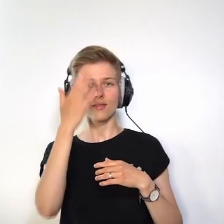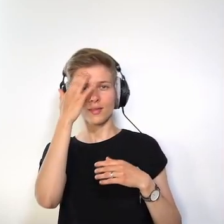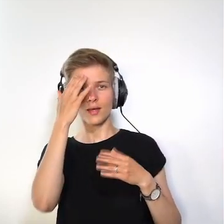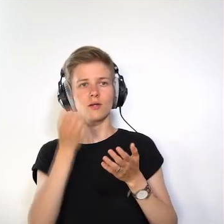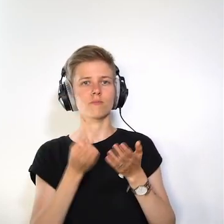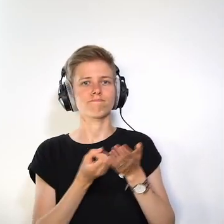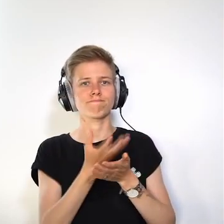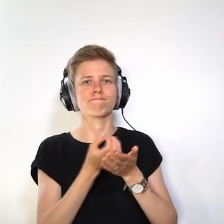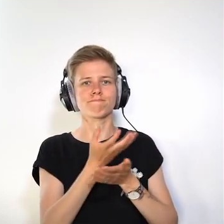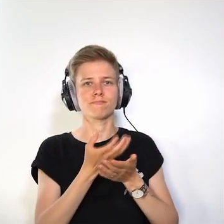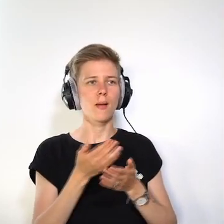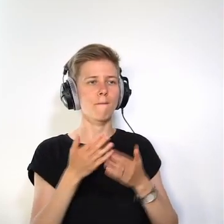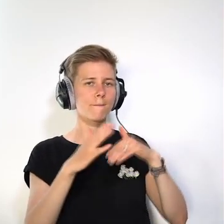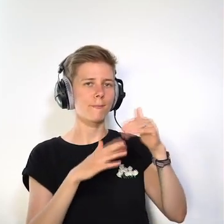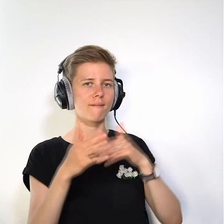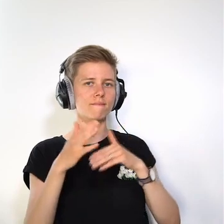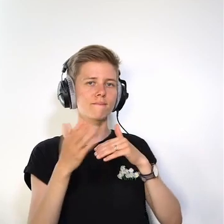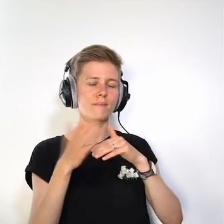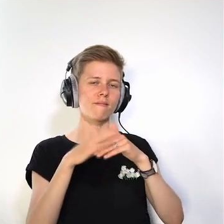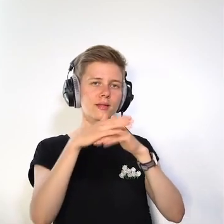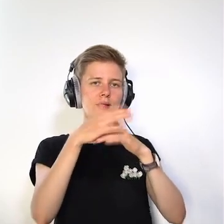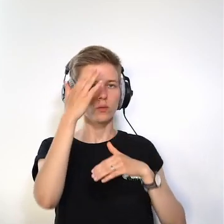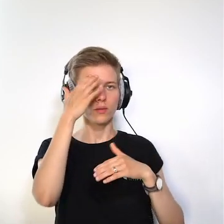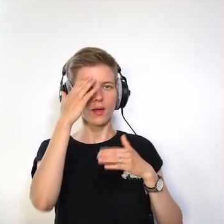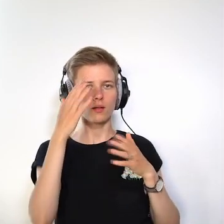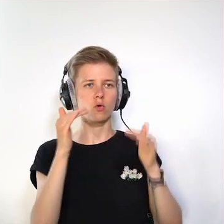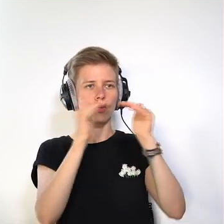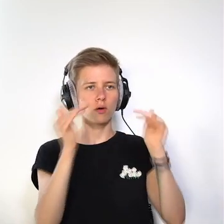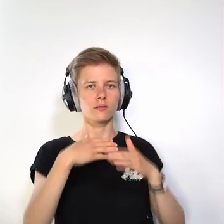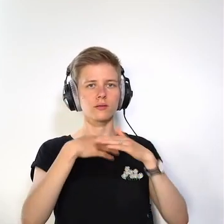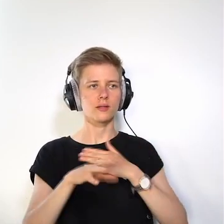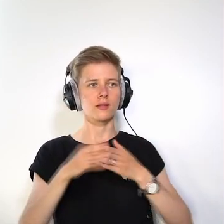niin kuin päivitettyä tietoa siihen organisaatioon.